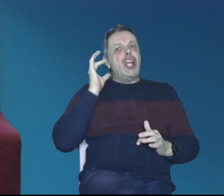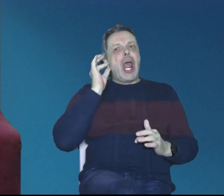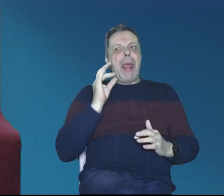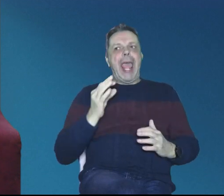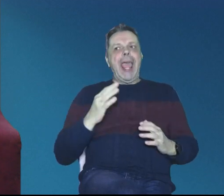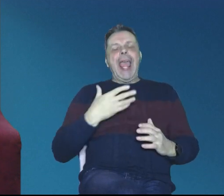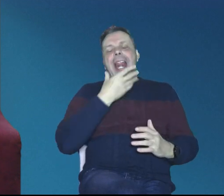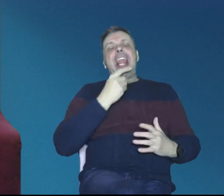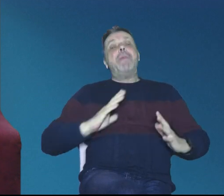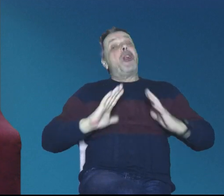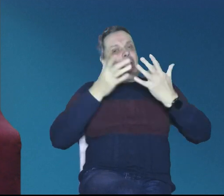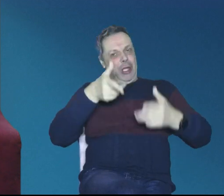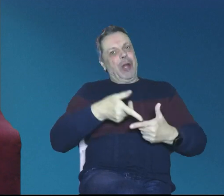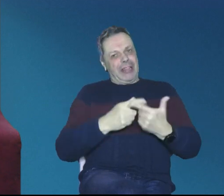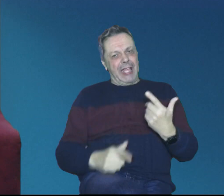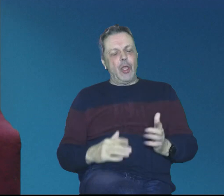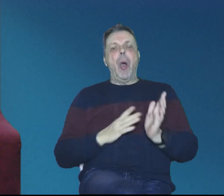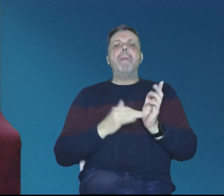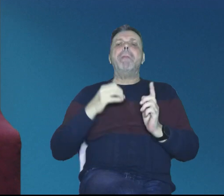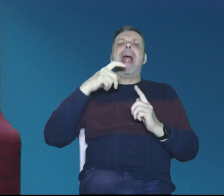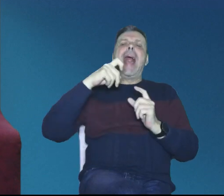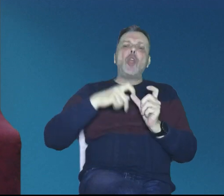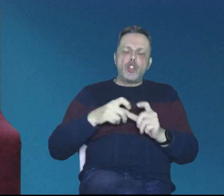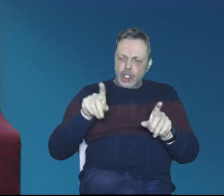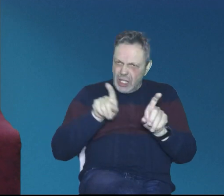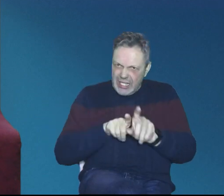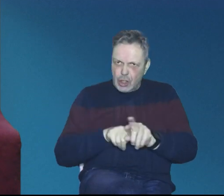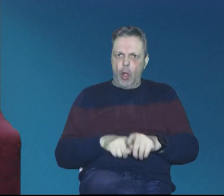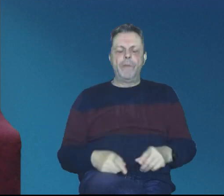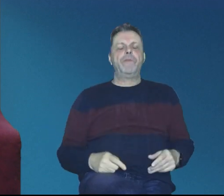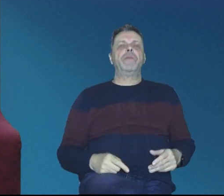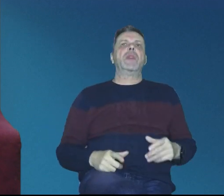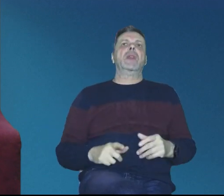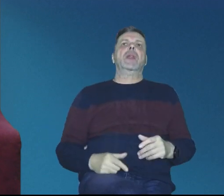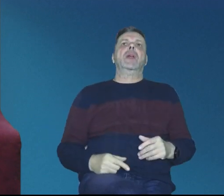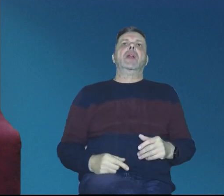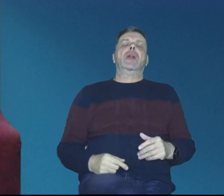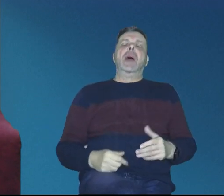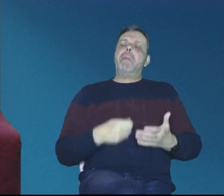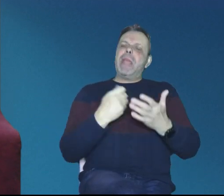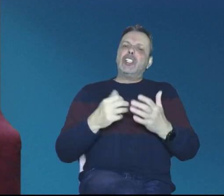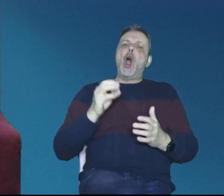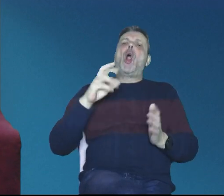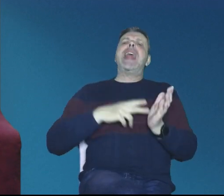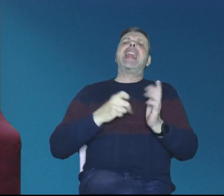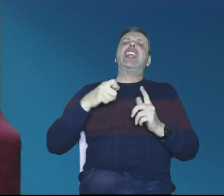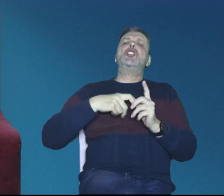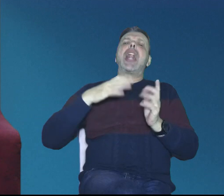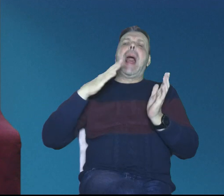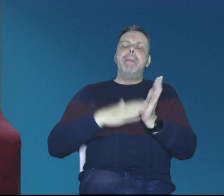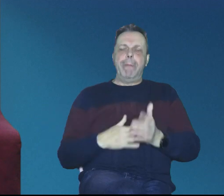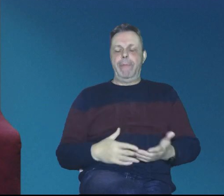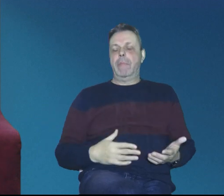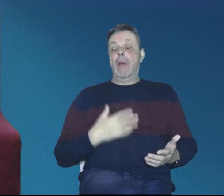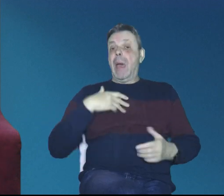obično jako lijepo reagiraju na taj dio. Matoš se isto dotiče Ljerke Šram. Ne znam,